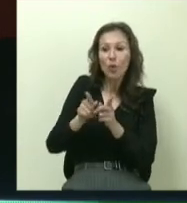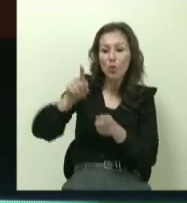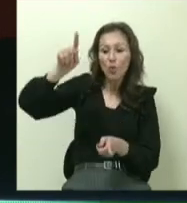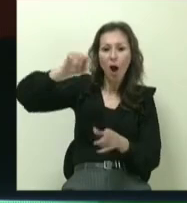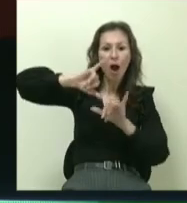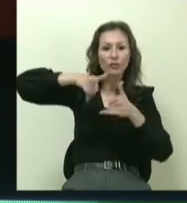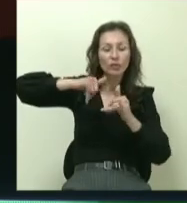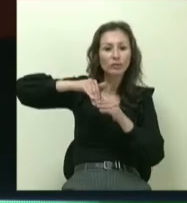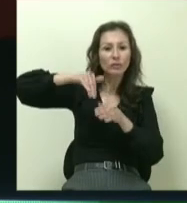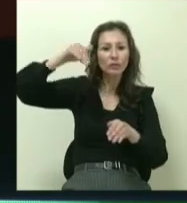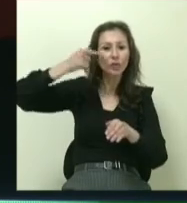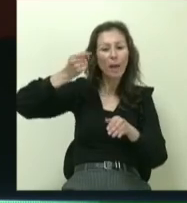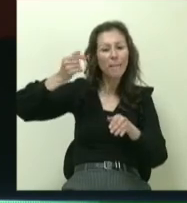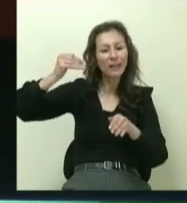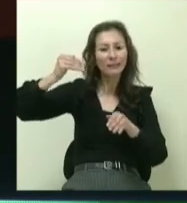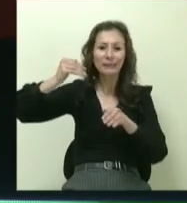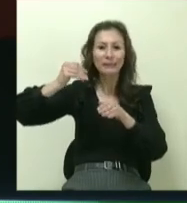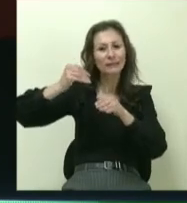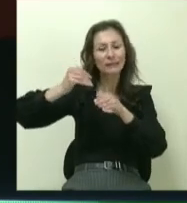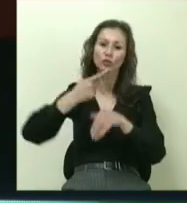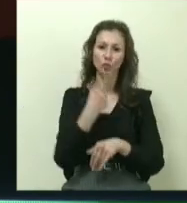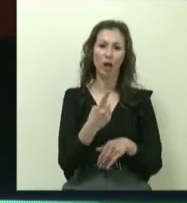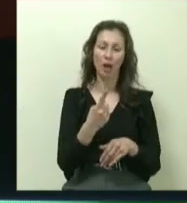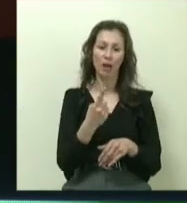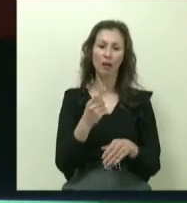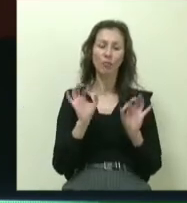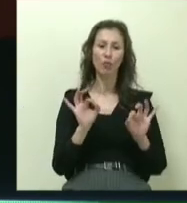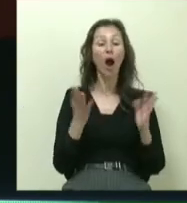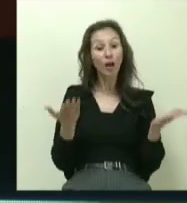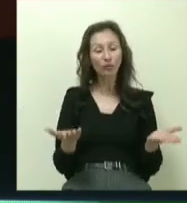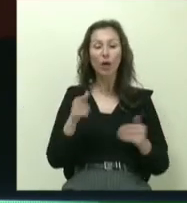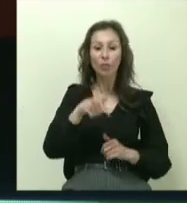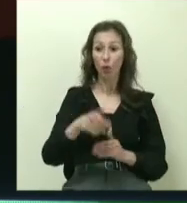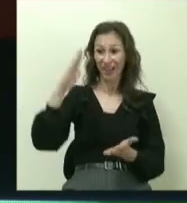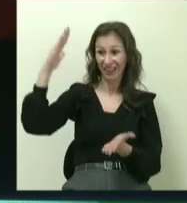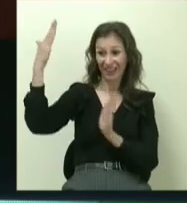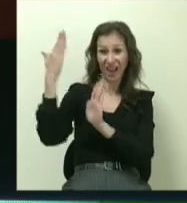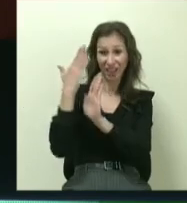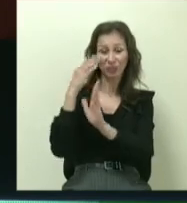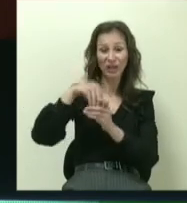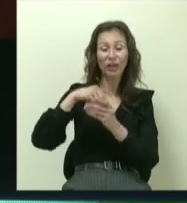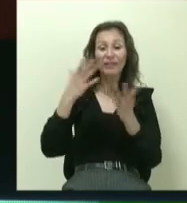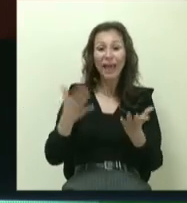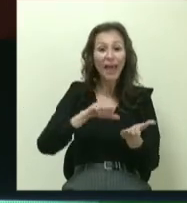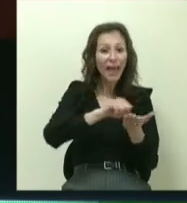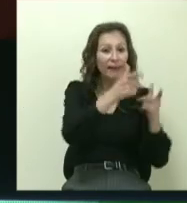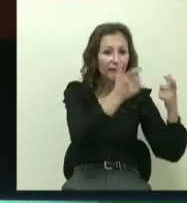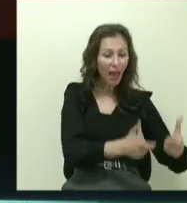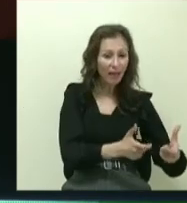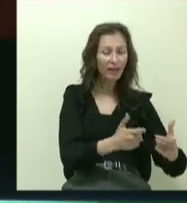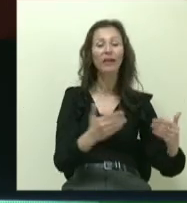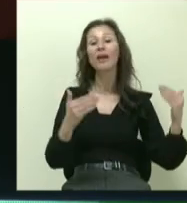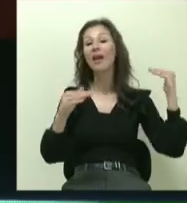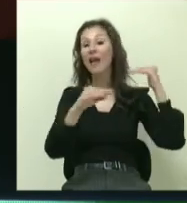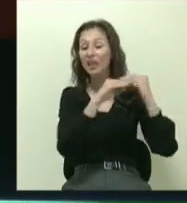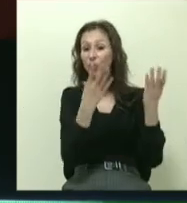bir miktar kapandığını söylemek mümkün Ancak bu yakınlaşma ne her yerde eşit